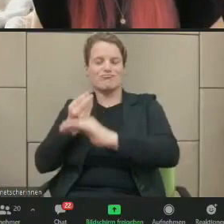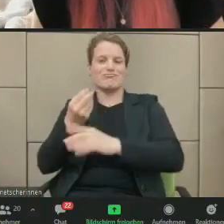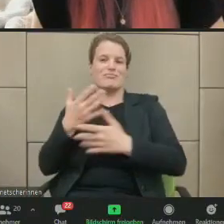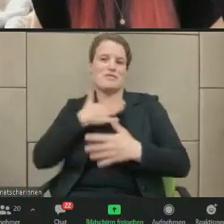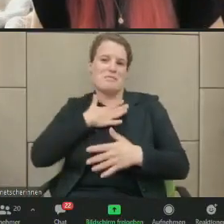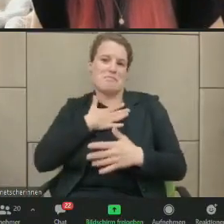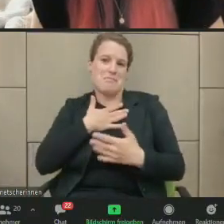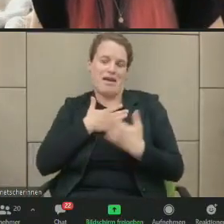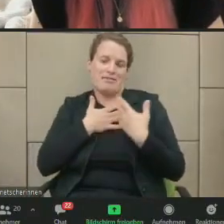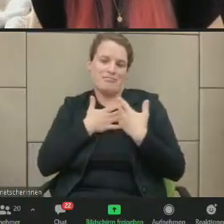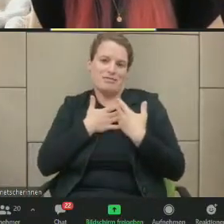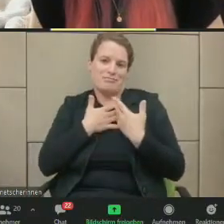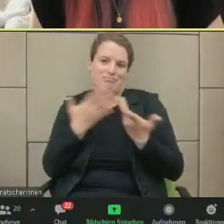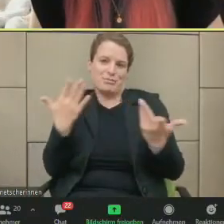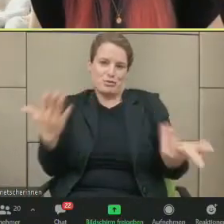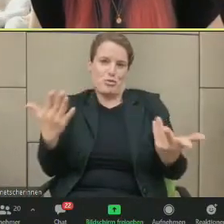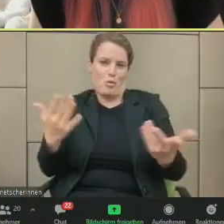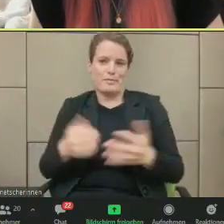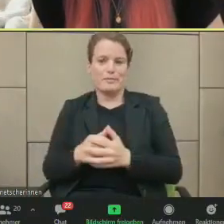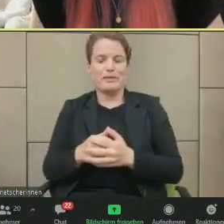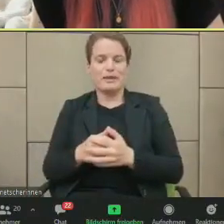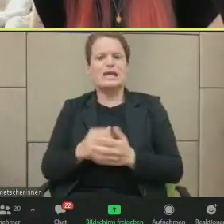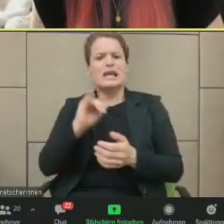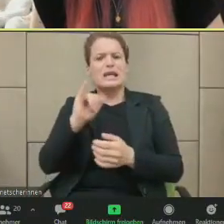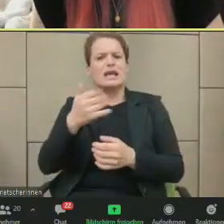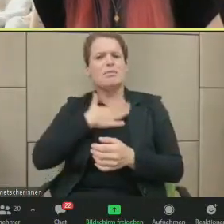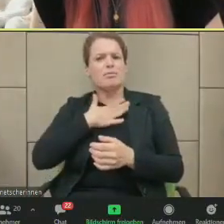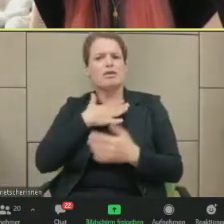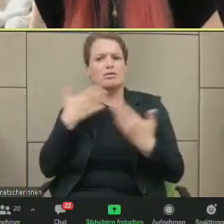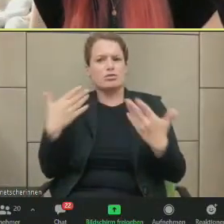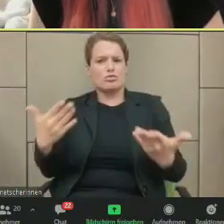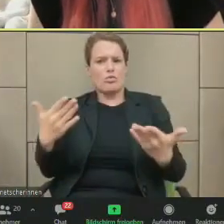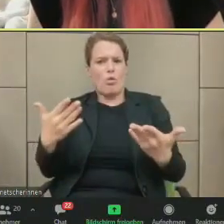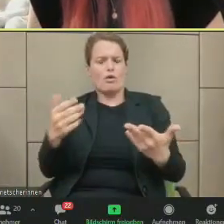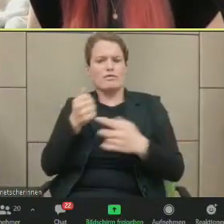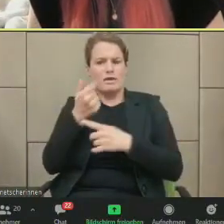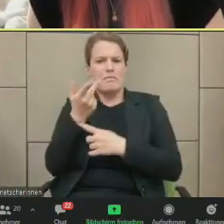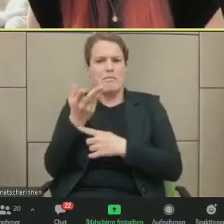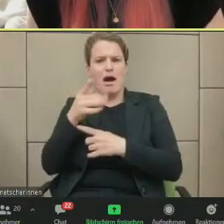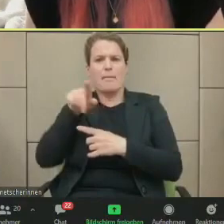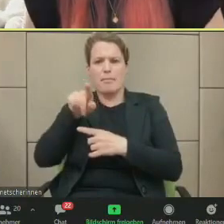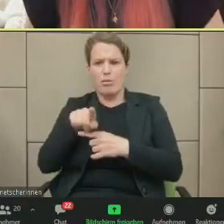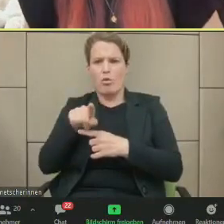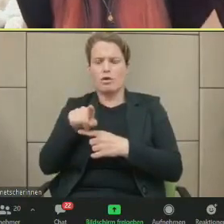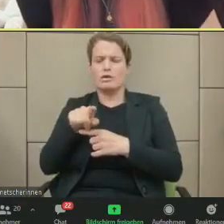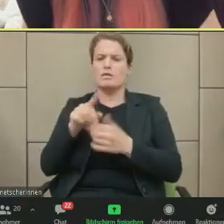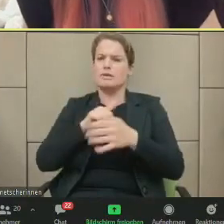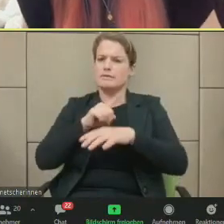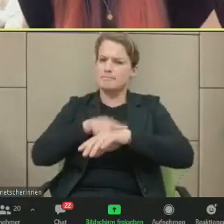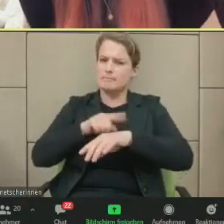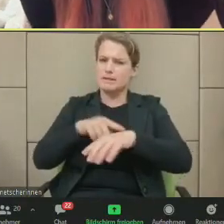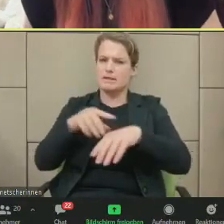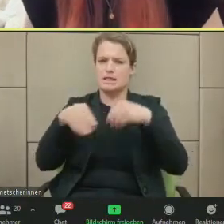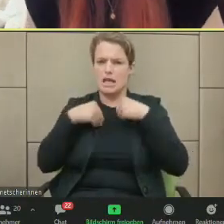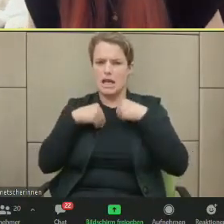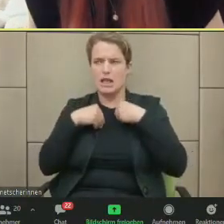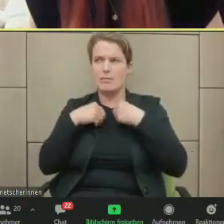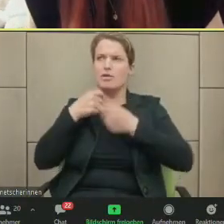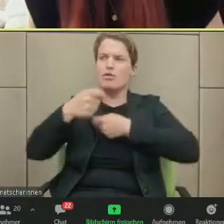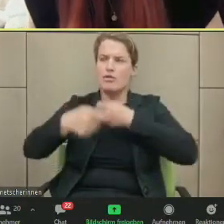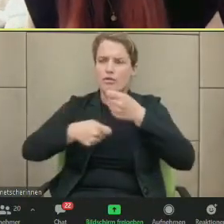Standpunkt. Ja, bei mir war es so, ich habe mir schon ein paar Monate mal für mich selber Zeit genommen, um das alles auch zu verarbeiten und